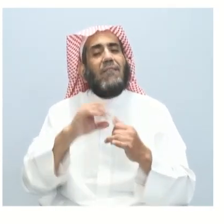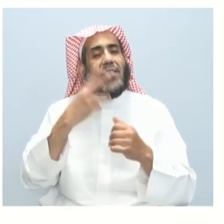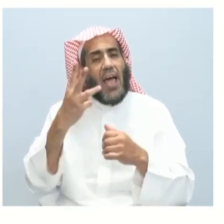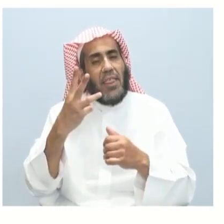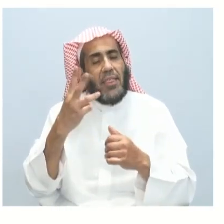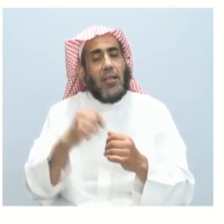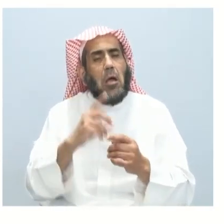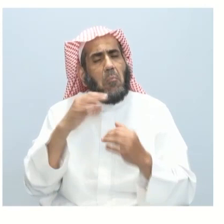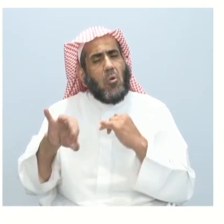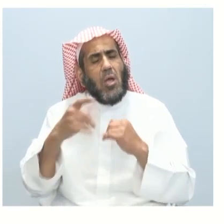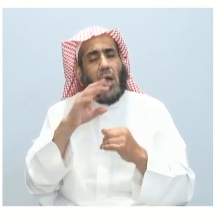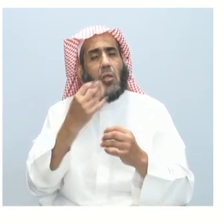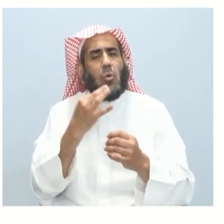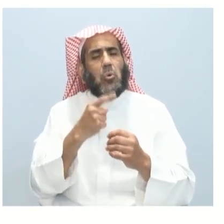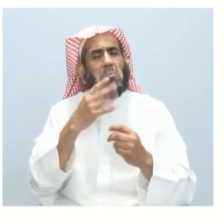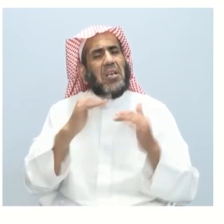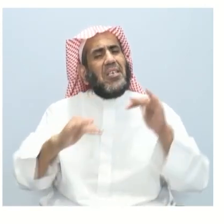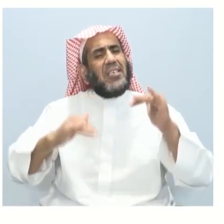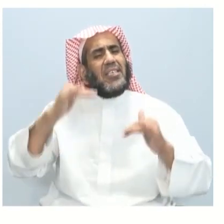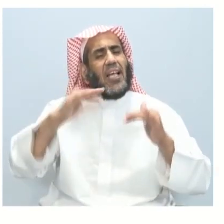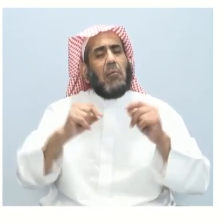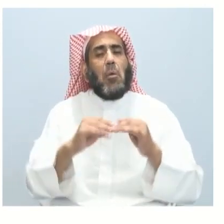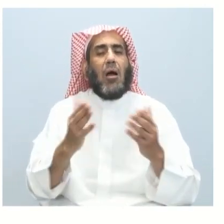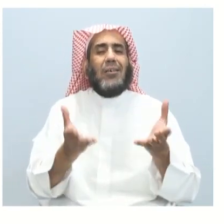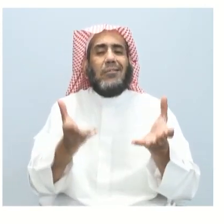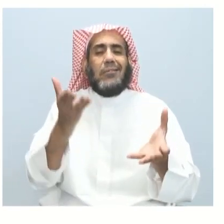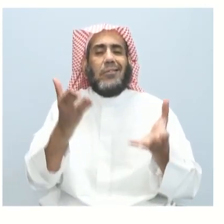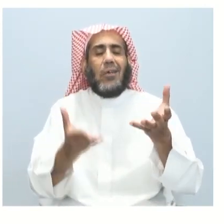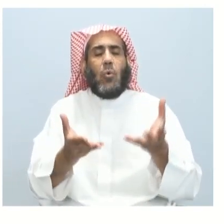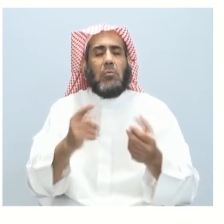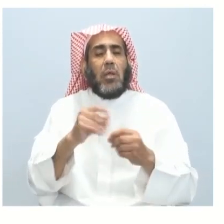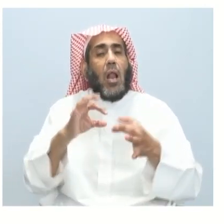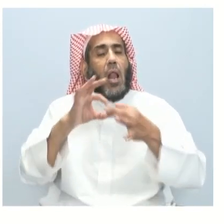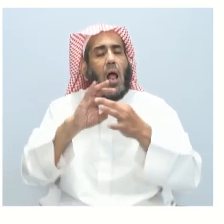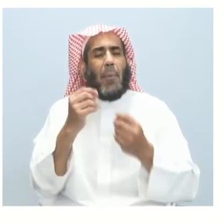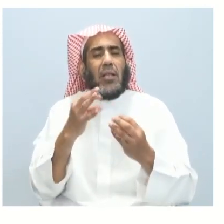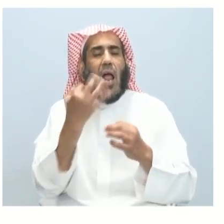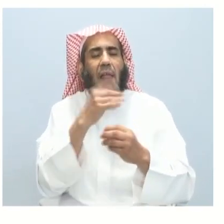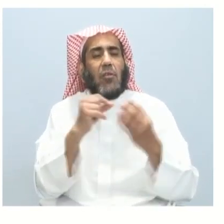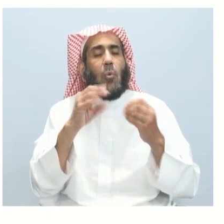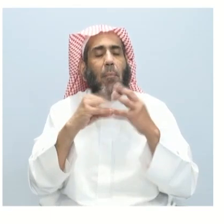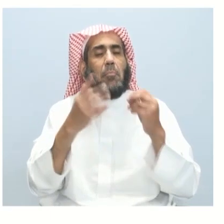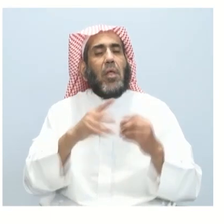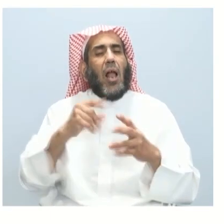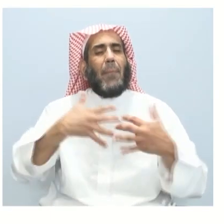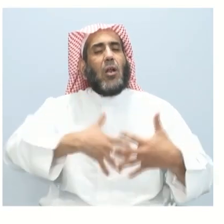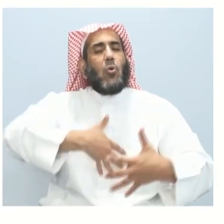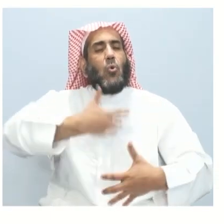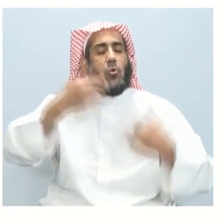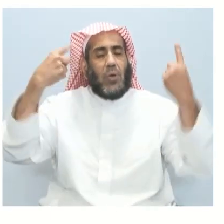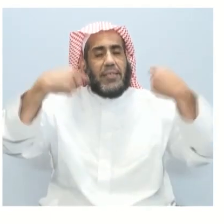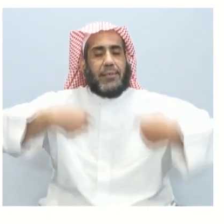ايضا يرى ضروره الاعتدال في هذه القضيه يحقق التوازن فمما اكد ان العلاقه بين اللفظ والمعنى كال العلاقه بين الروح